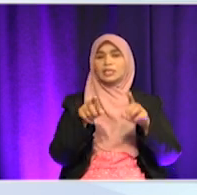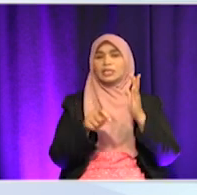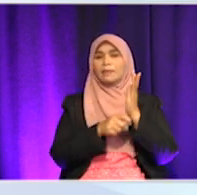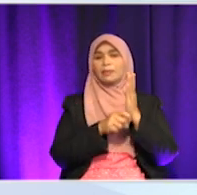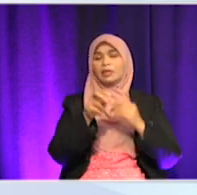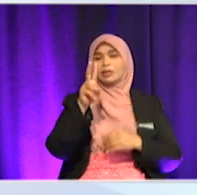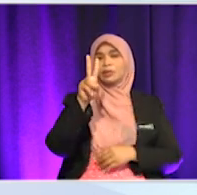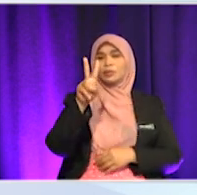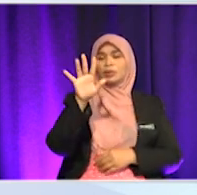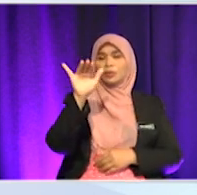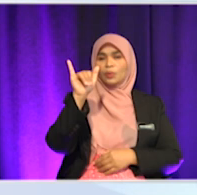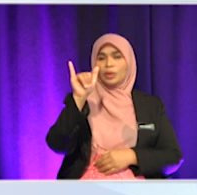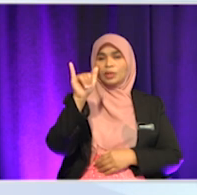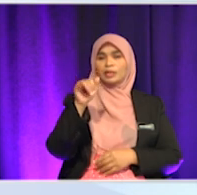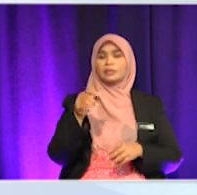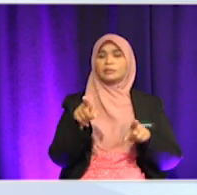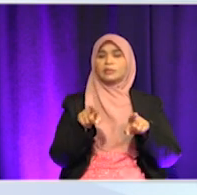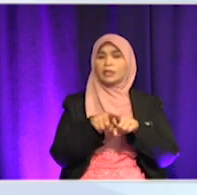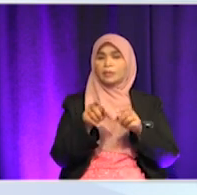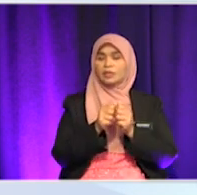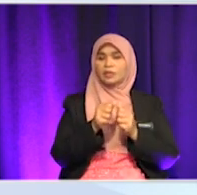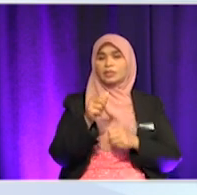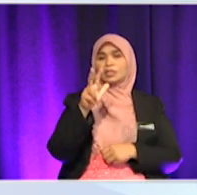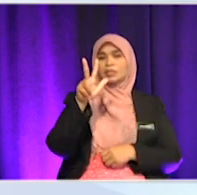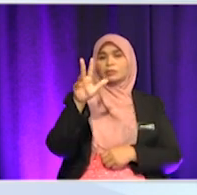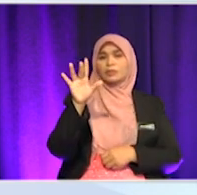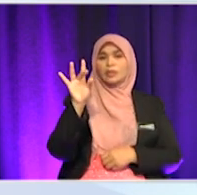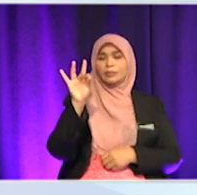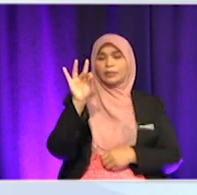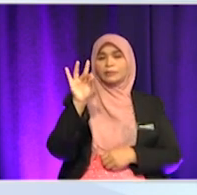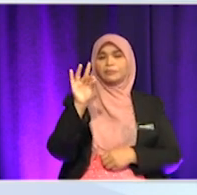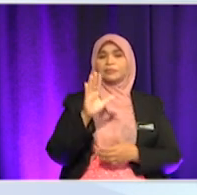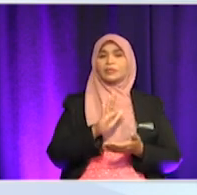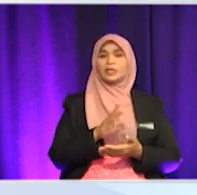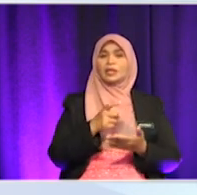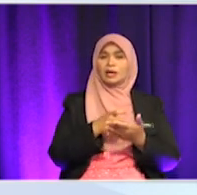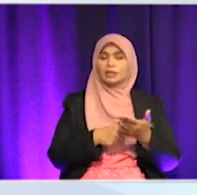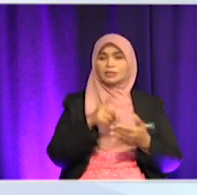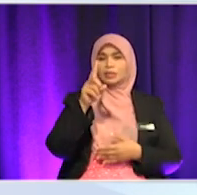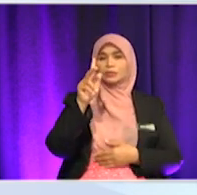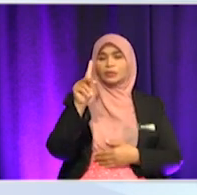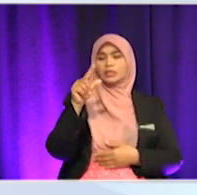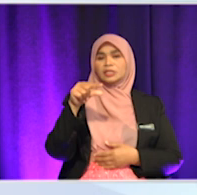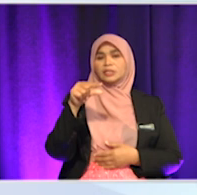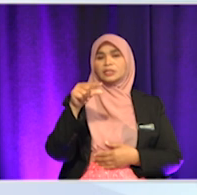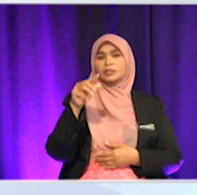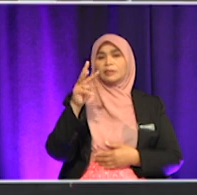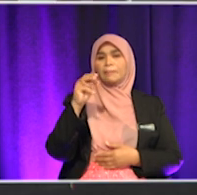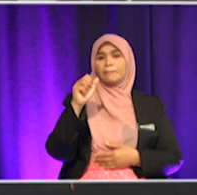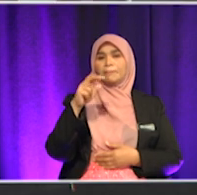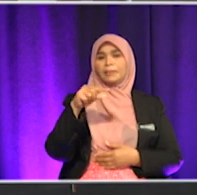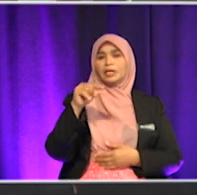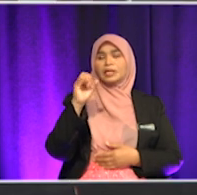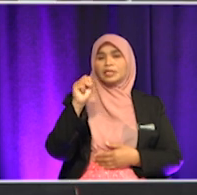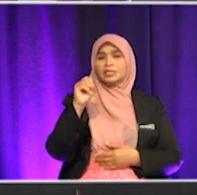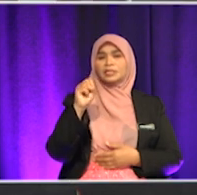bersamaan dengan 38. Kemudian, okey, dia dah bagi tahu dekat situ, harga sekilogram manggis ialah RM8, harga